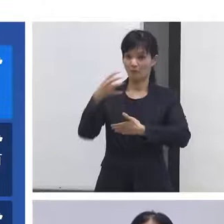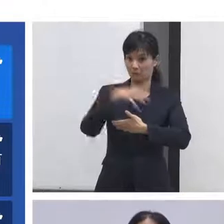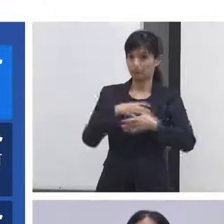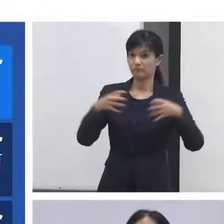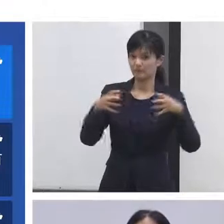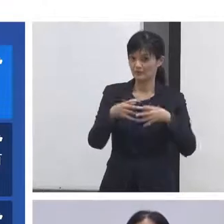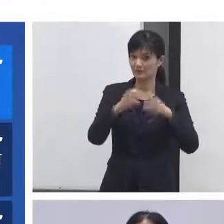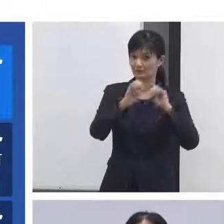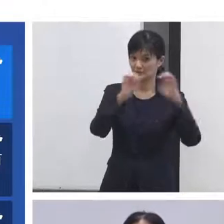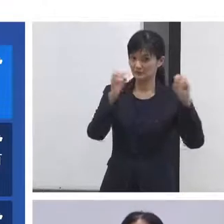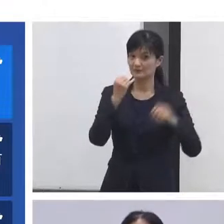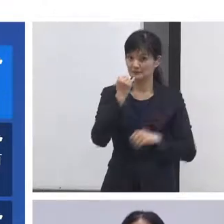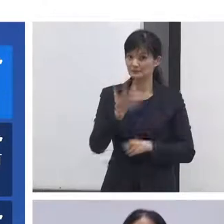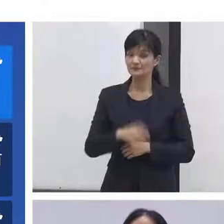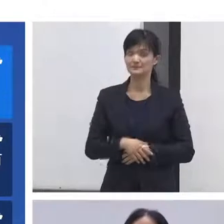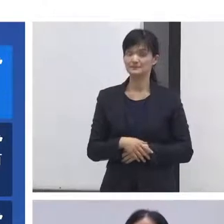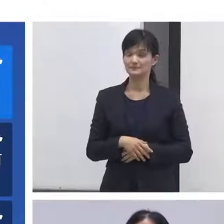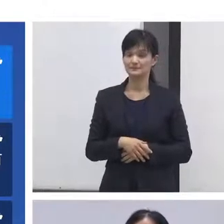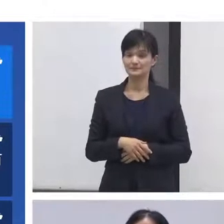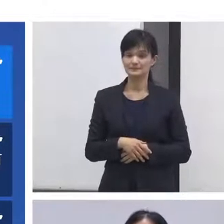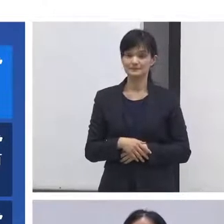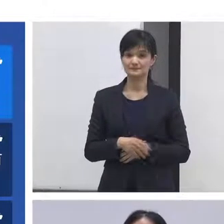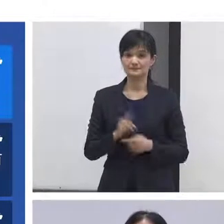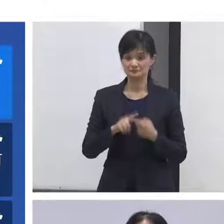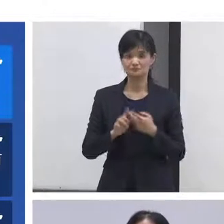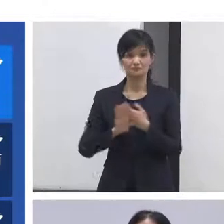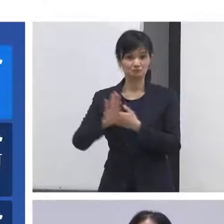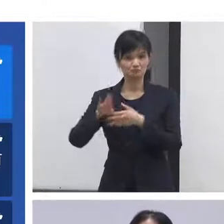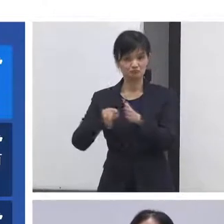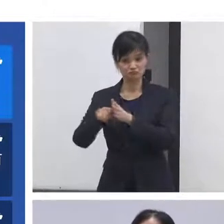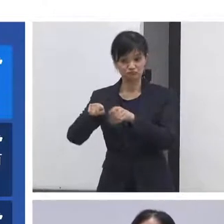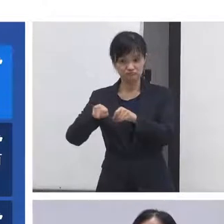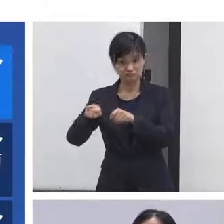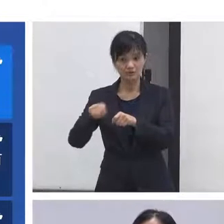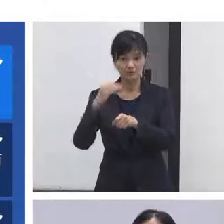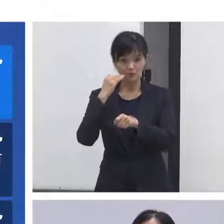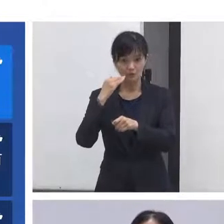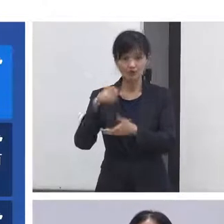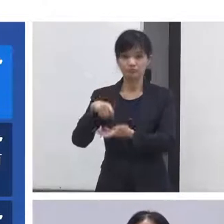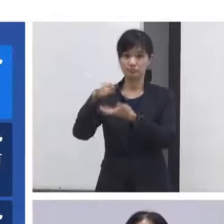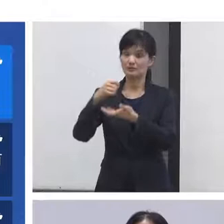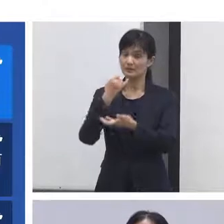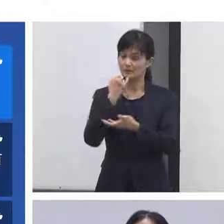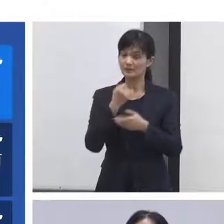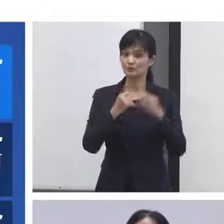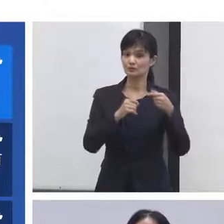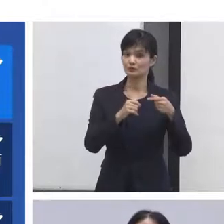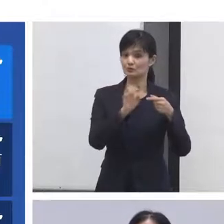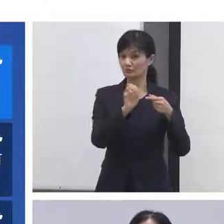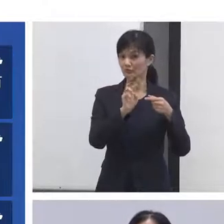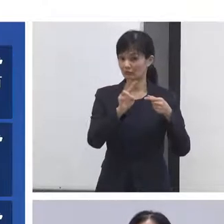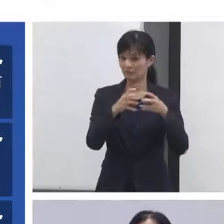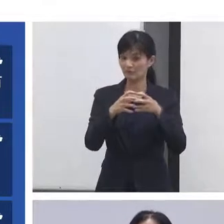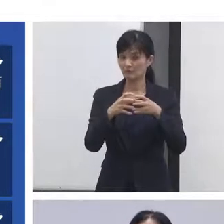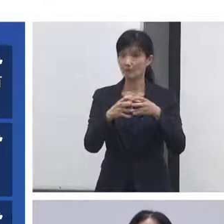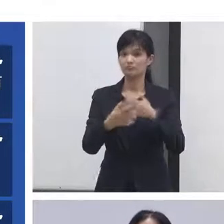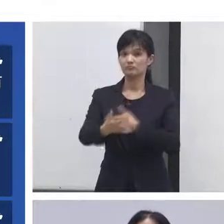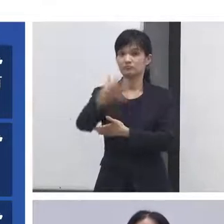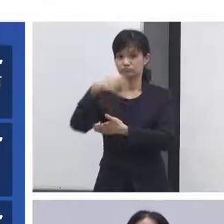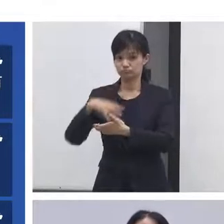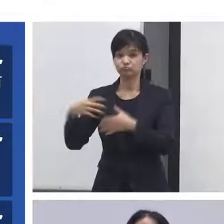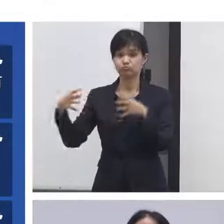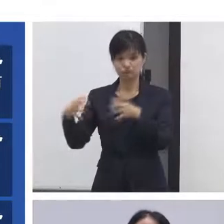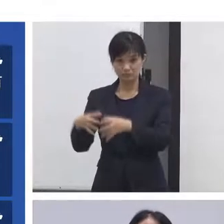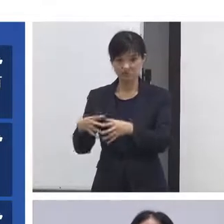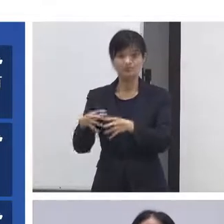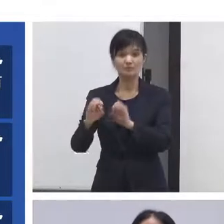有在讲，那比如说我不知道其他专案，就大家可以稍微提一下 GMV。对大家专案的贡献，